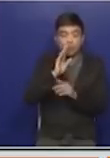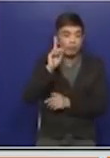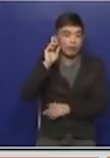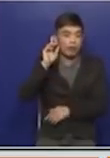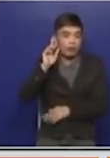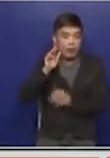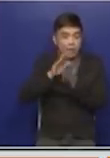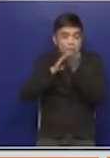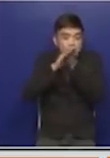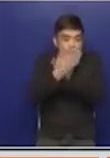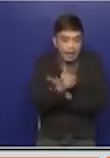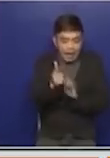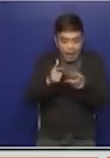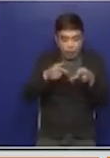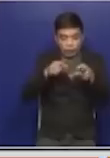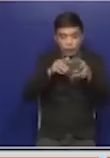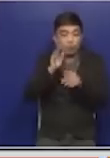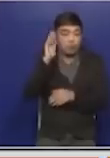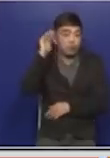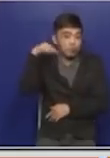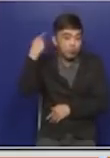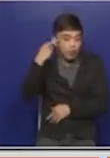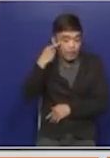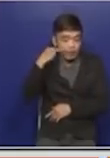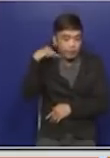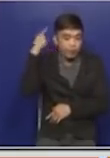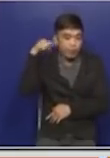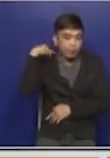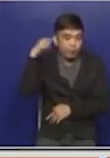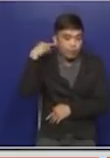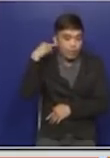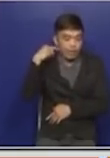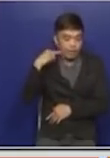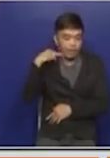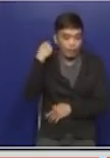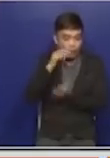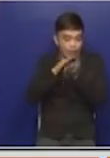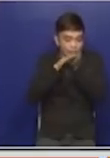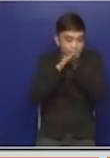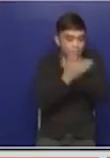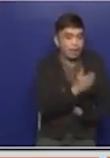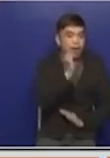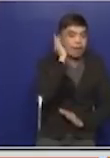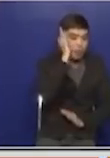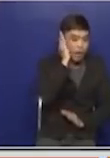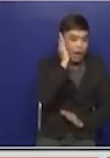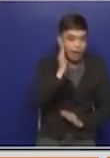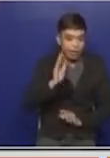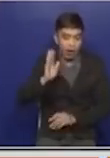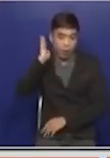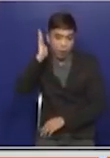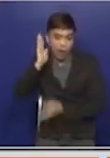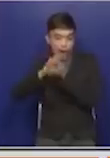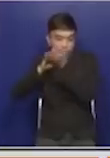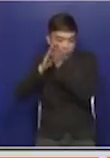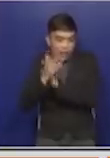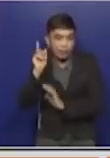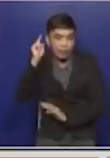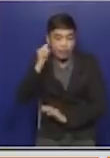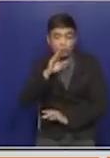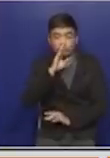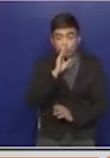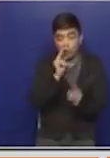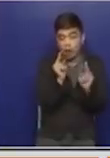ของบุคคลข้ามเพศค่ะเพราะหากผู้หญิงข้ามเพศหรือผู้ชายข้ามเพศนั้นโดนข่มขืนนะ